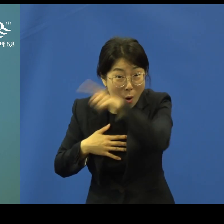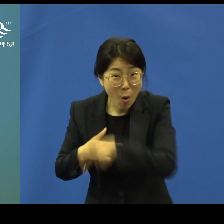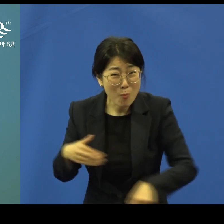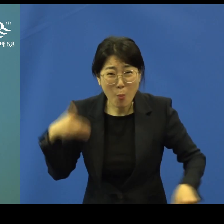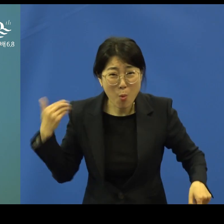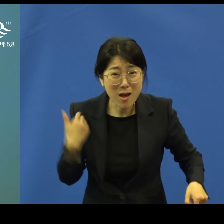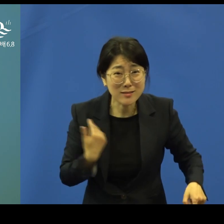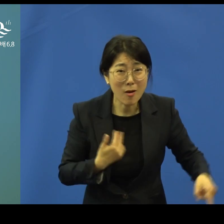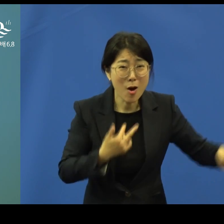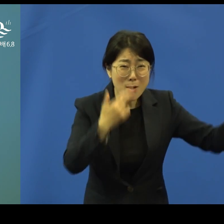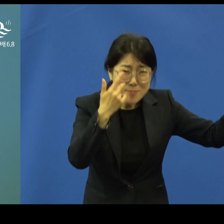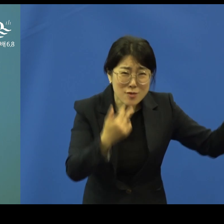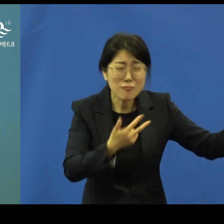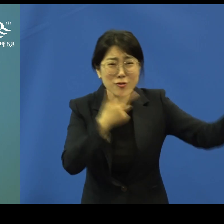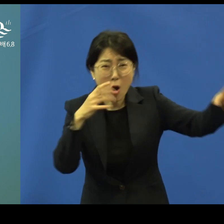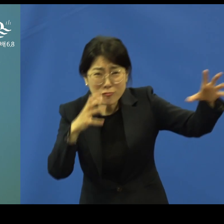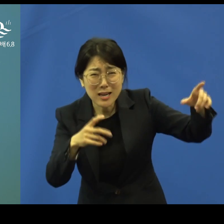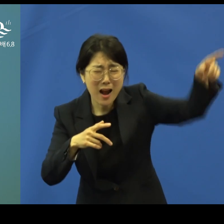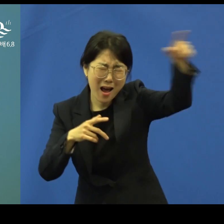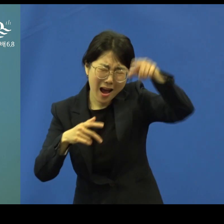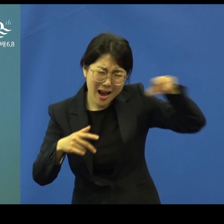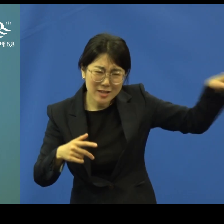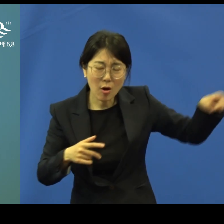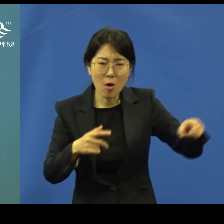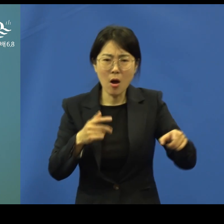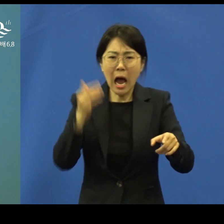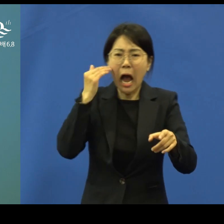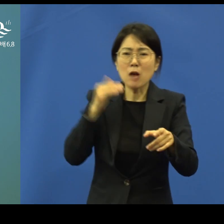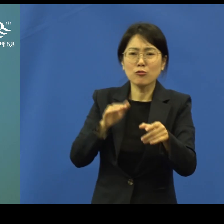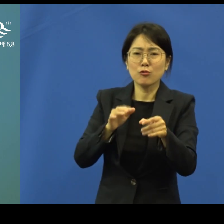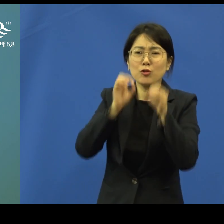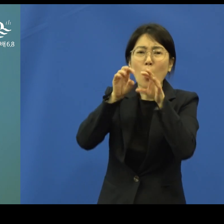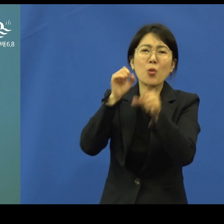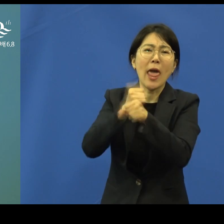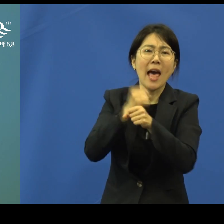그 불이 나를 살게 하고 하나님 백성답게 살게 하는 거.